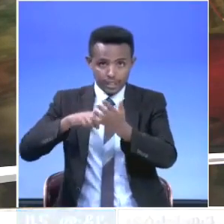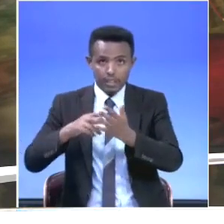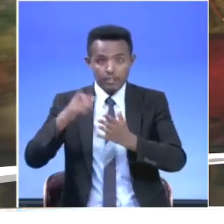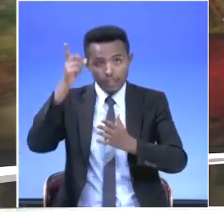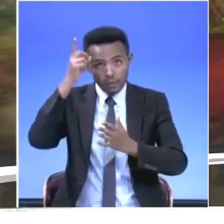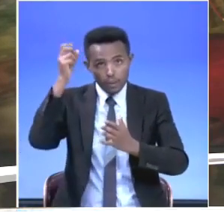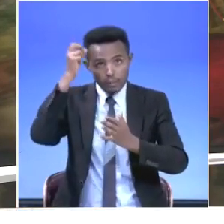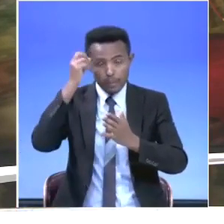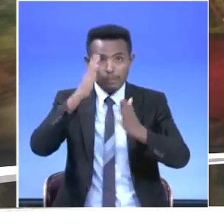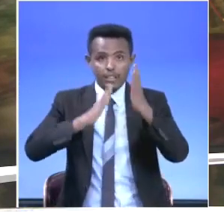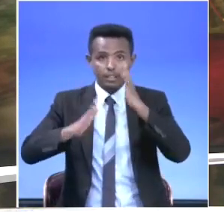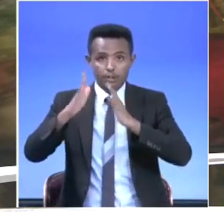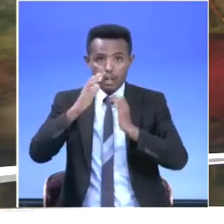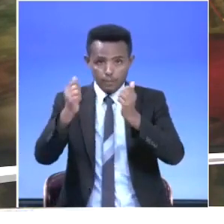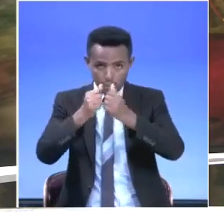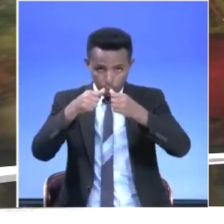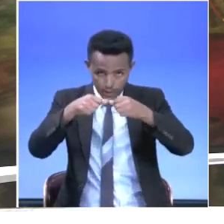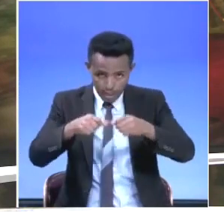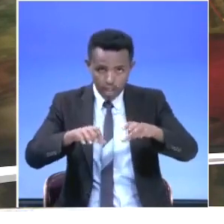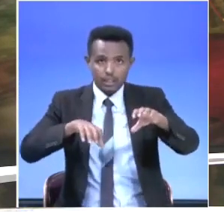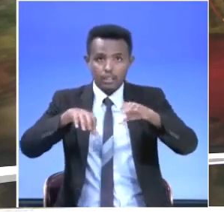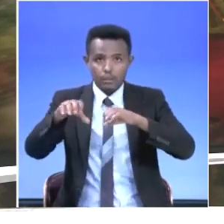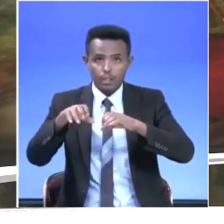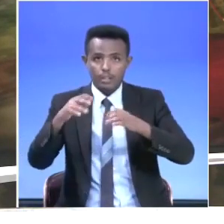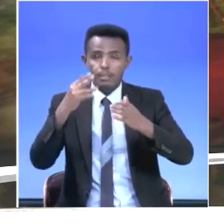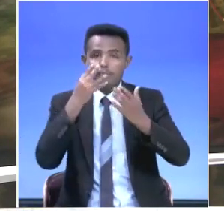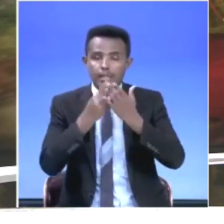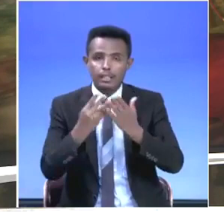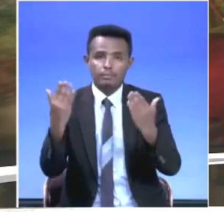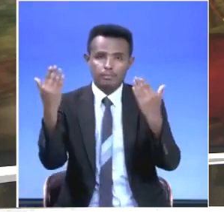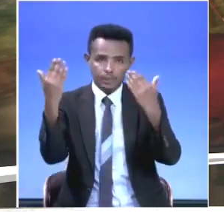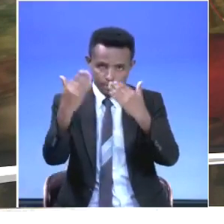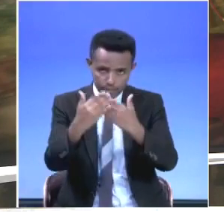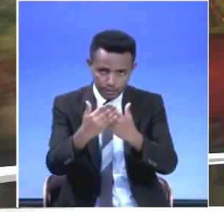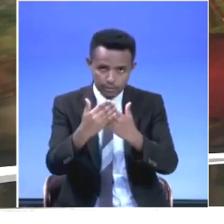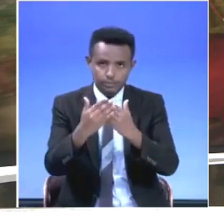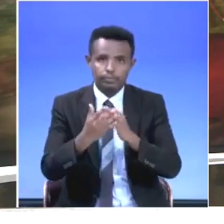ደግሞ በምልክት ቋንቋ አብረን ቆይታ አድርጓል። ጤና ይስጥልኝ።